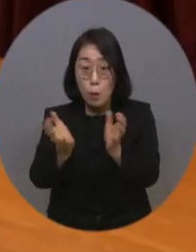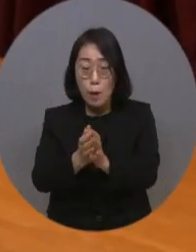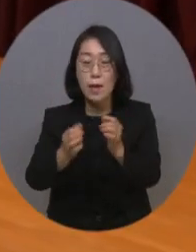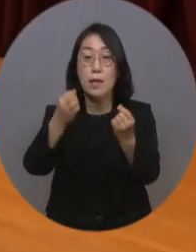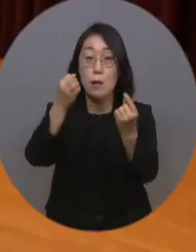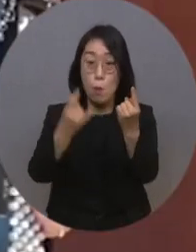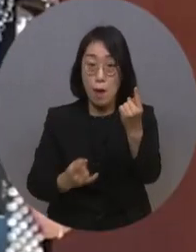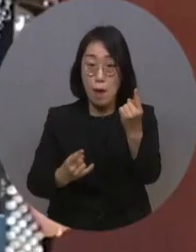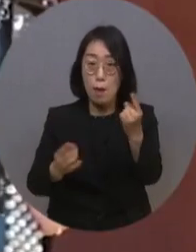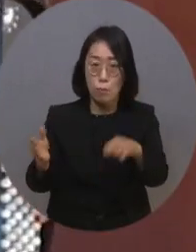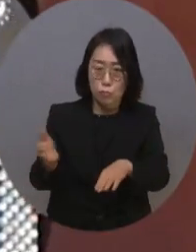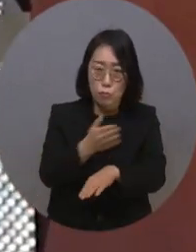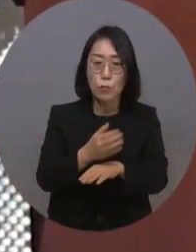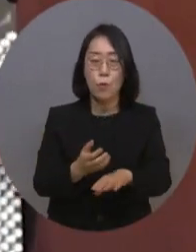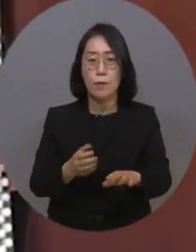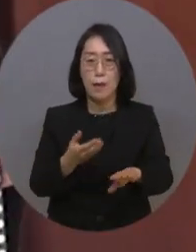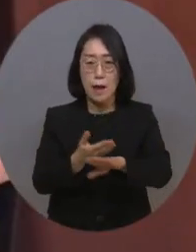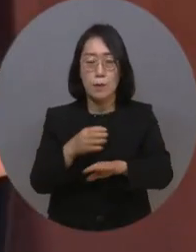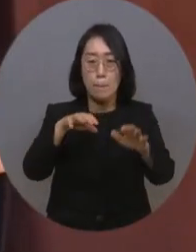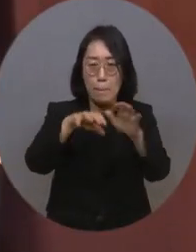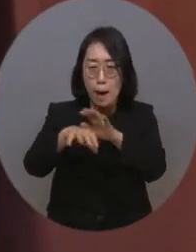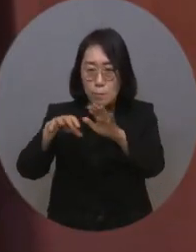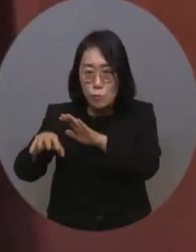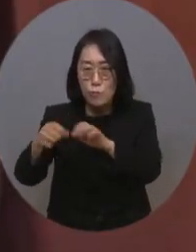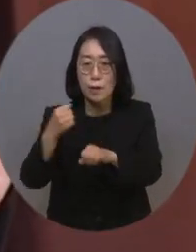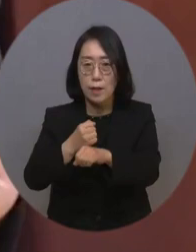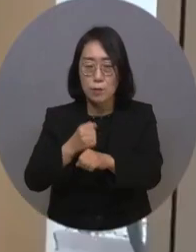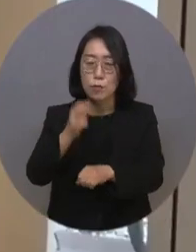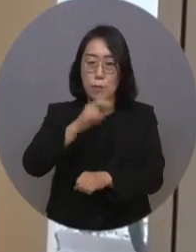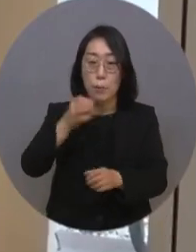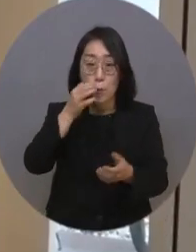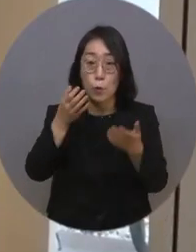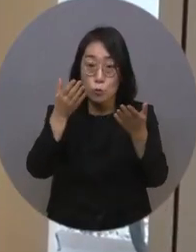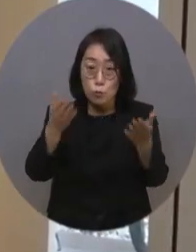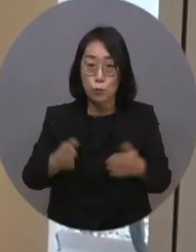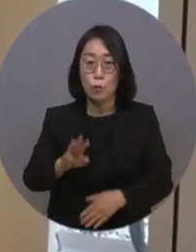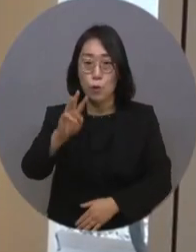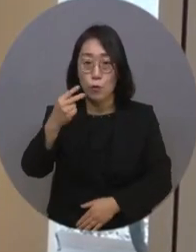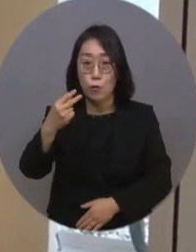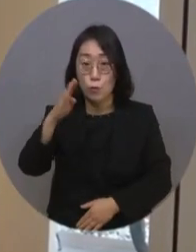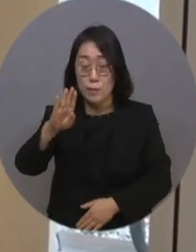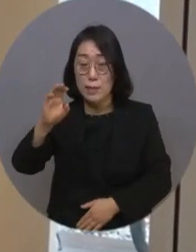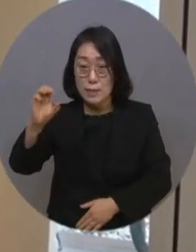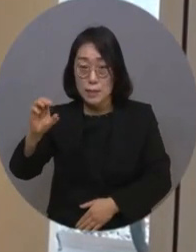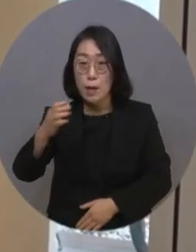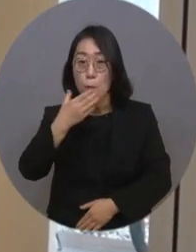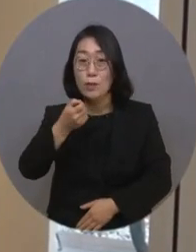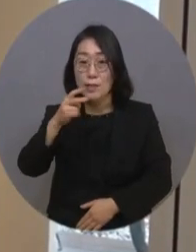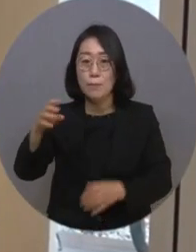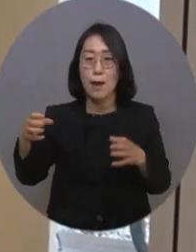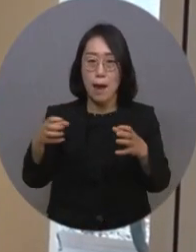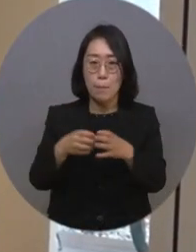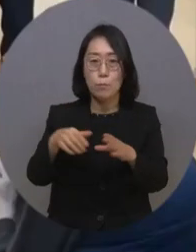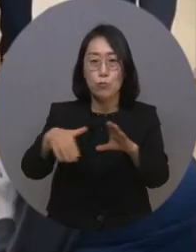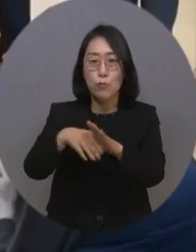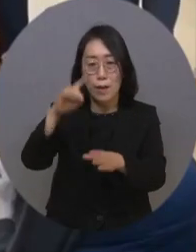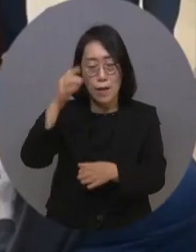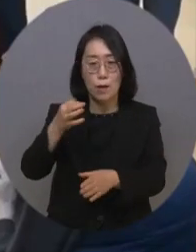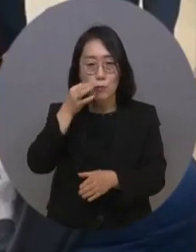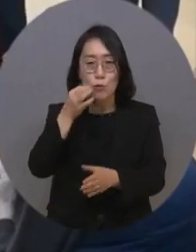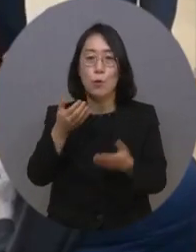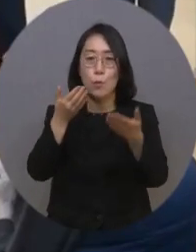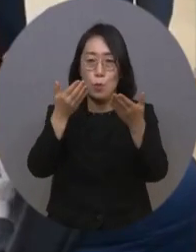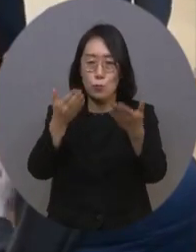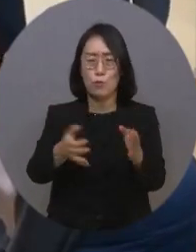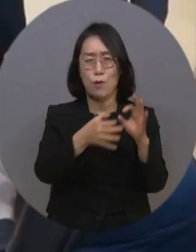양로원과 요양원을 찾아가 희망음악회를 진행할 계획이라 말하며 WBC 충남복지TV와 협력하여 문화예술활동도 함께